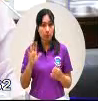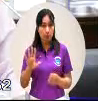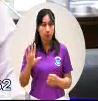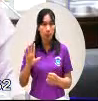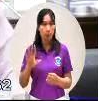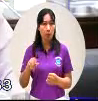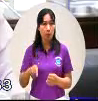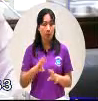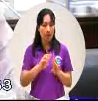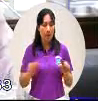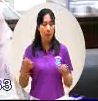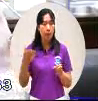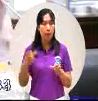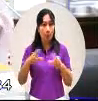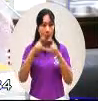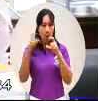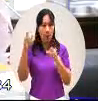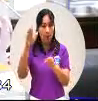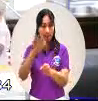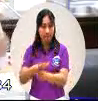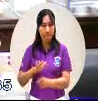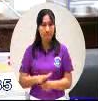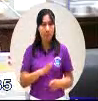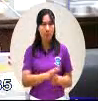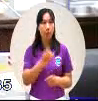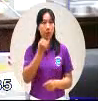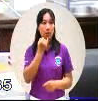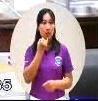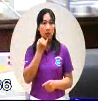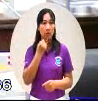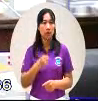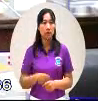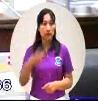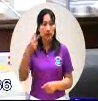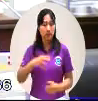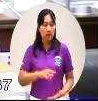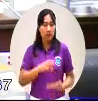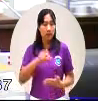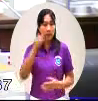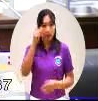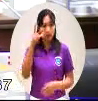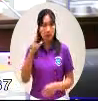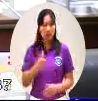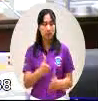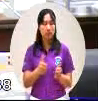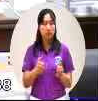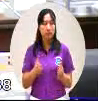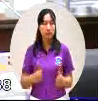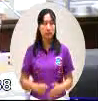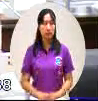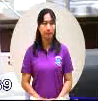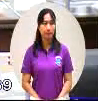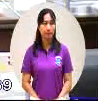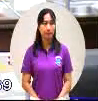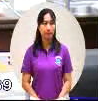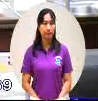这个很好的办法啊。我想啊，在这里呢再提醒一下哈，谢谢。好，下